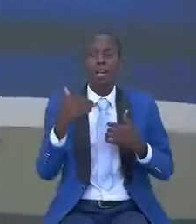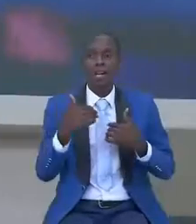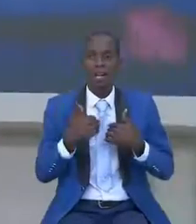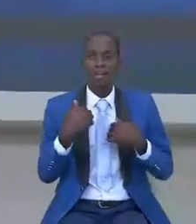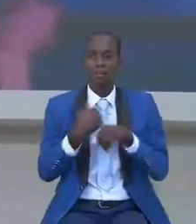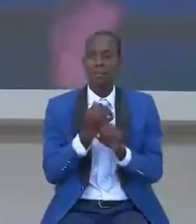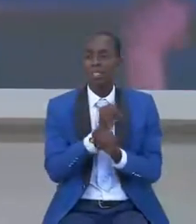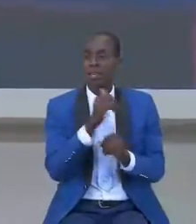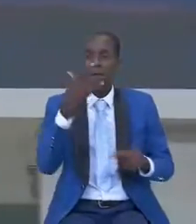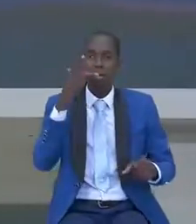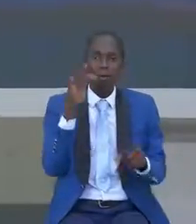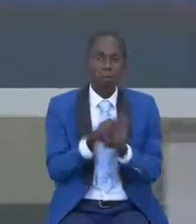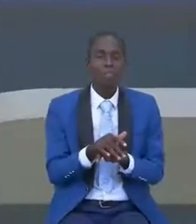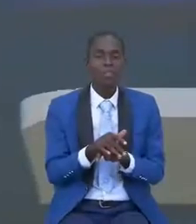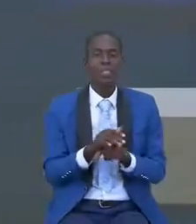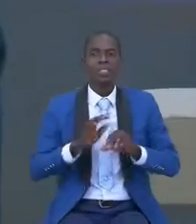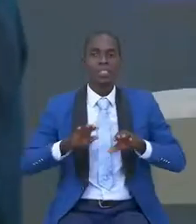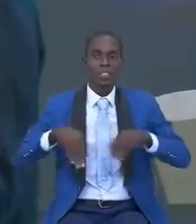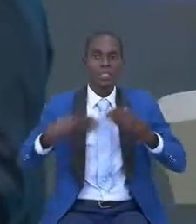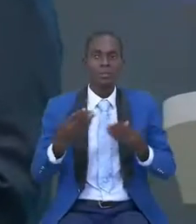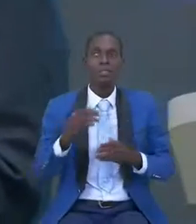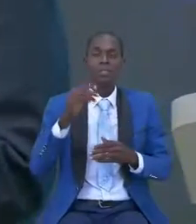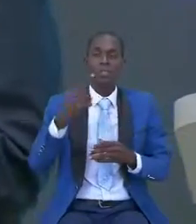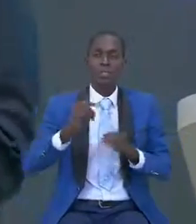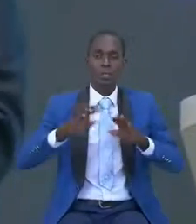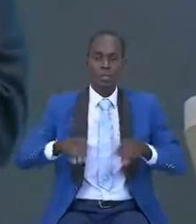Dieu fait une promesse, a fait une provision